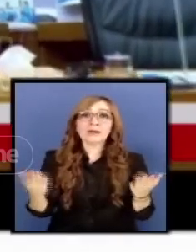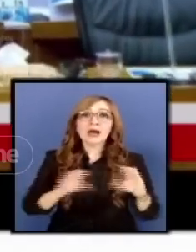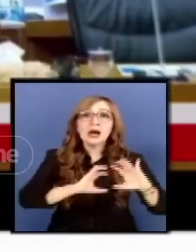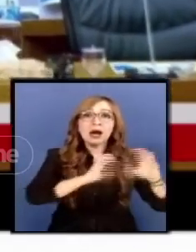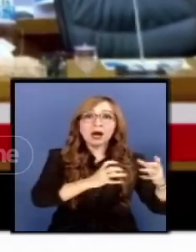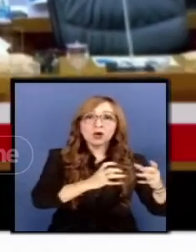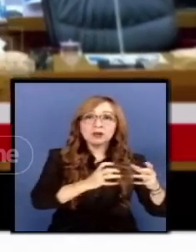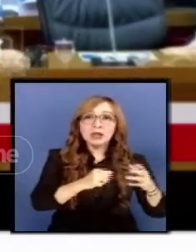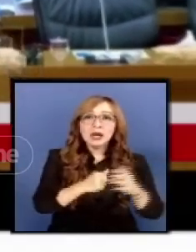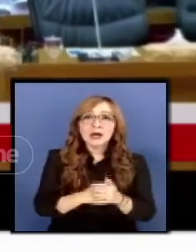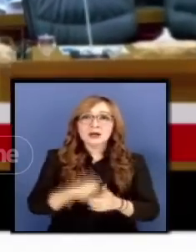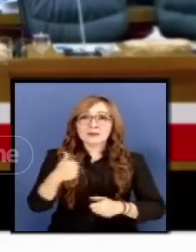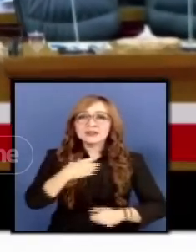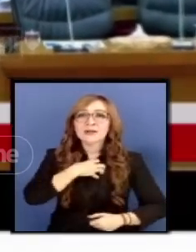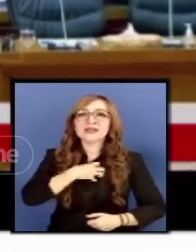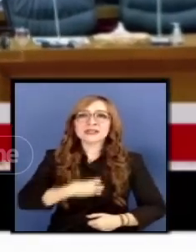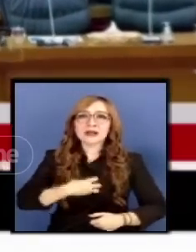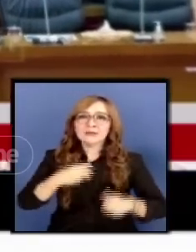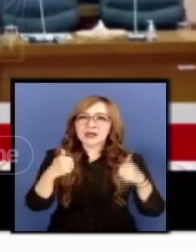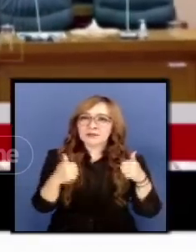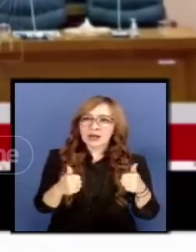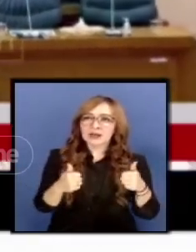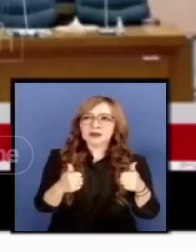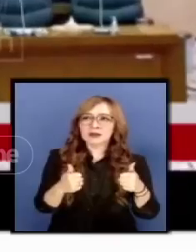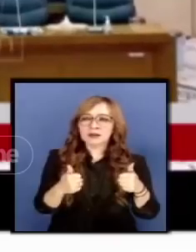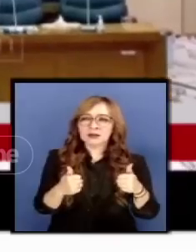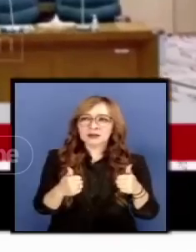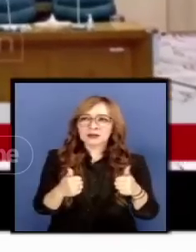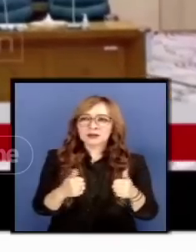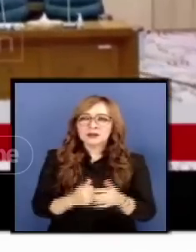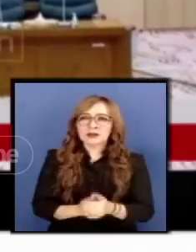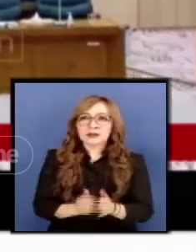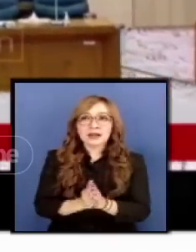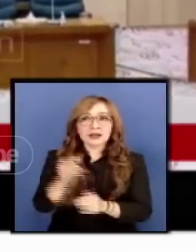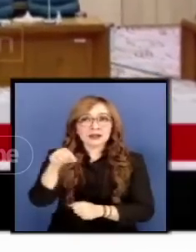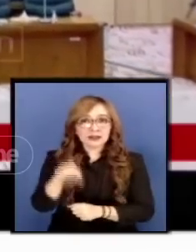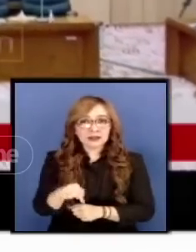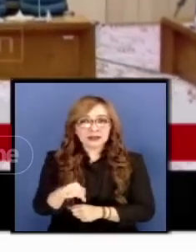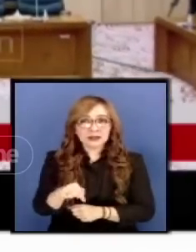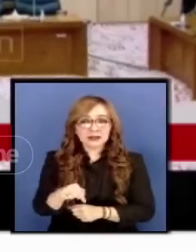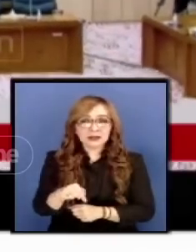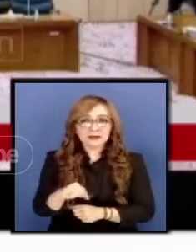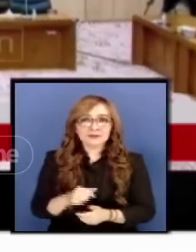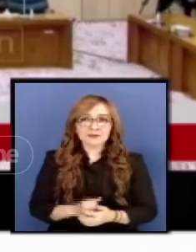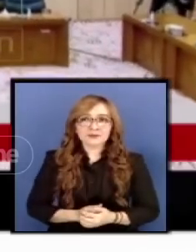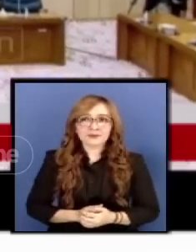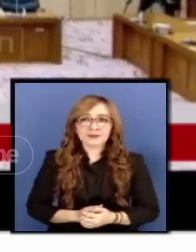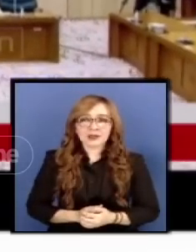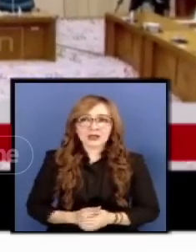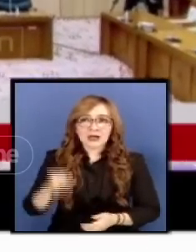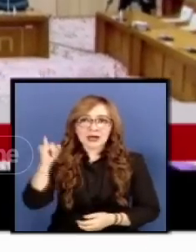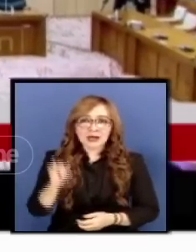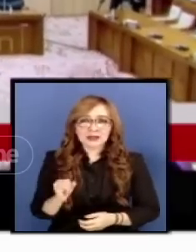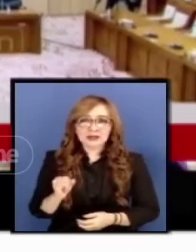dewan itu berperilaku dalam menjalankan tugas-tugasnya gitu. Dan ini kemudian yang mengikat anggota